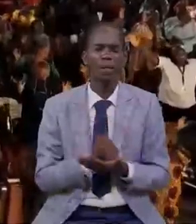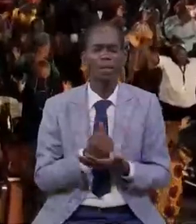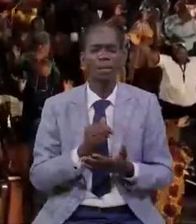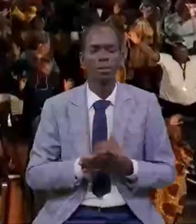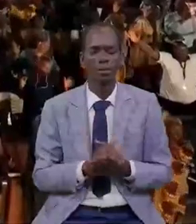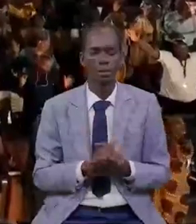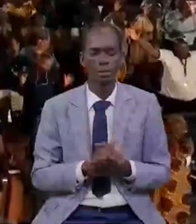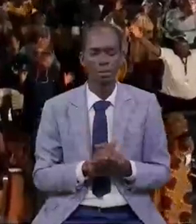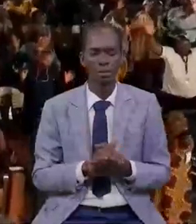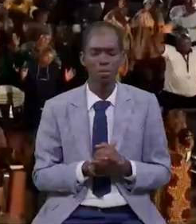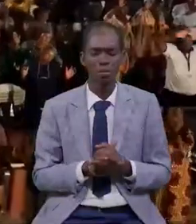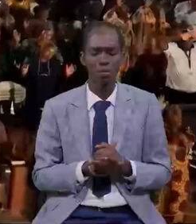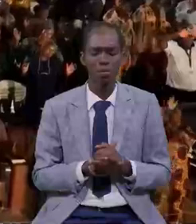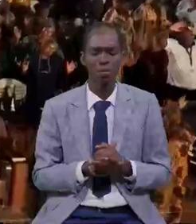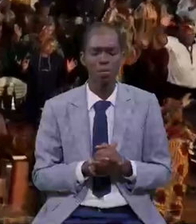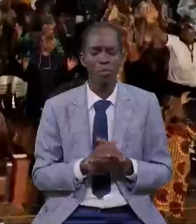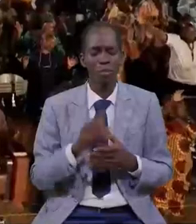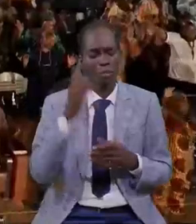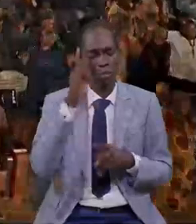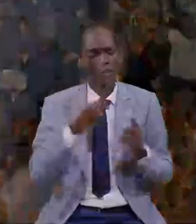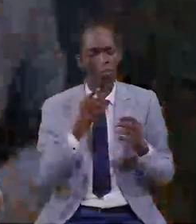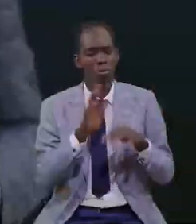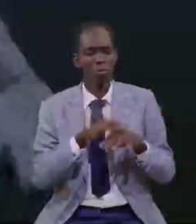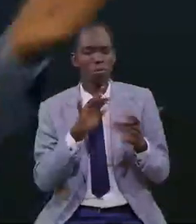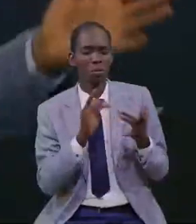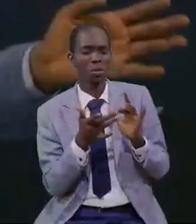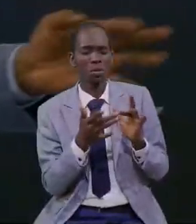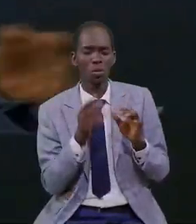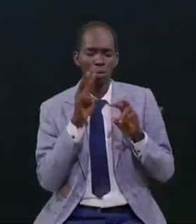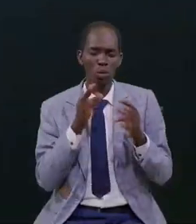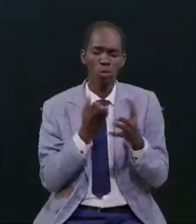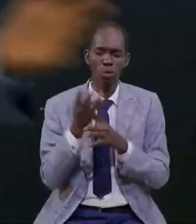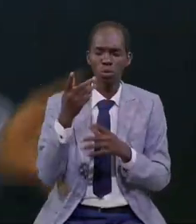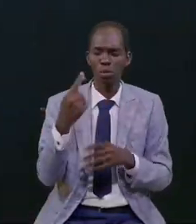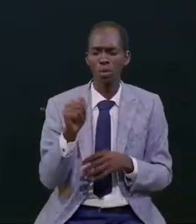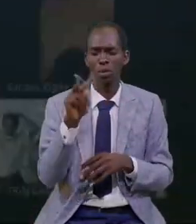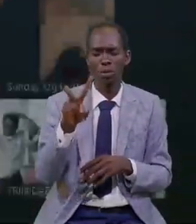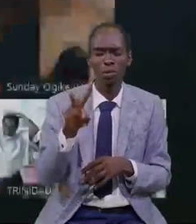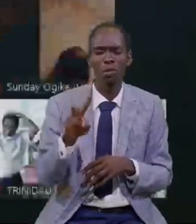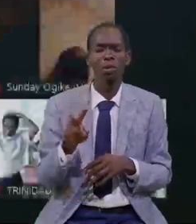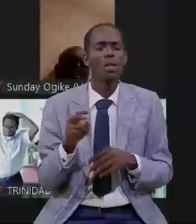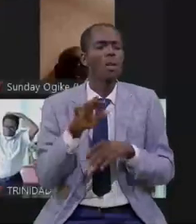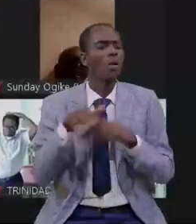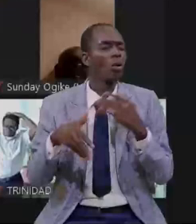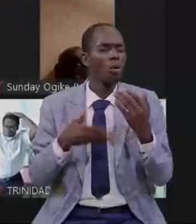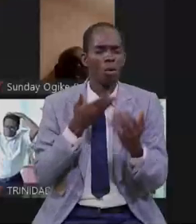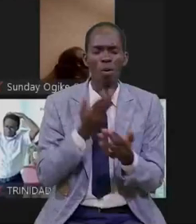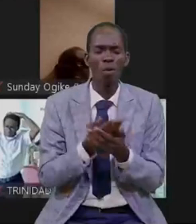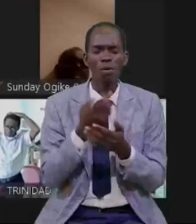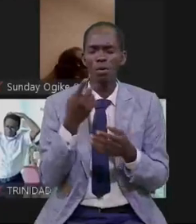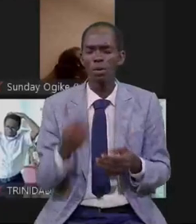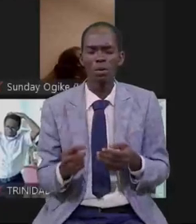Jésus en ligne à la télé à la radio vous écoutez dans